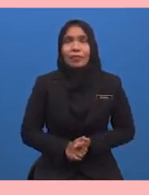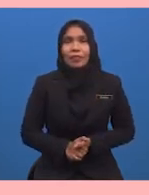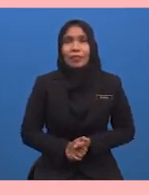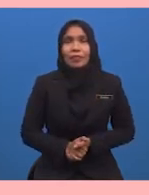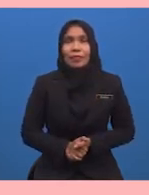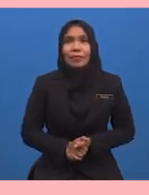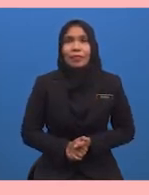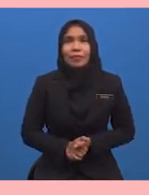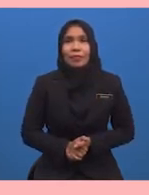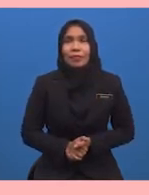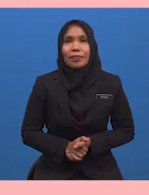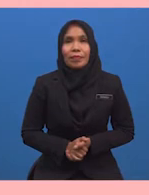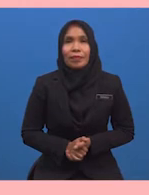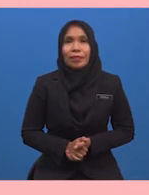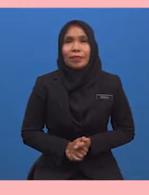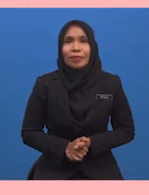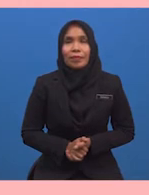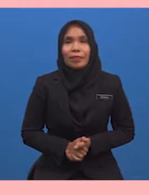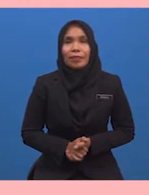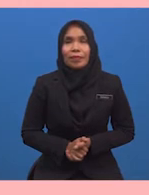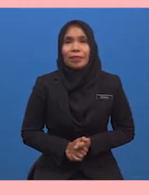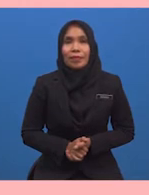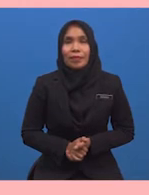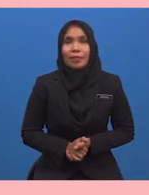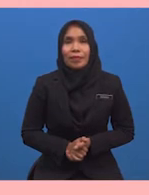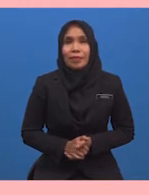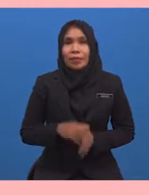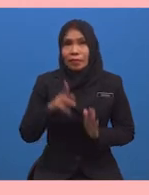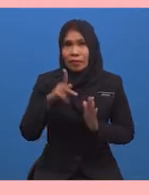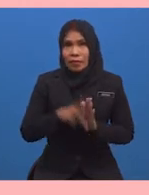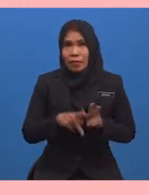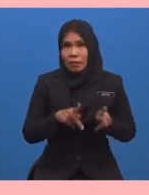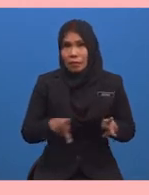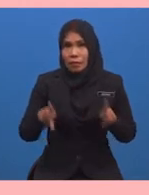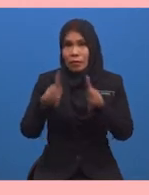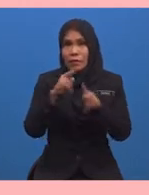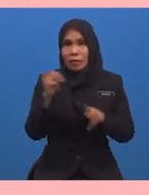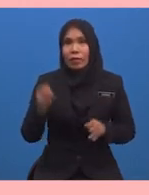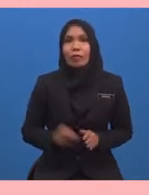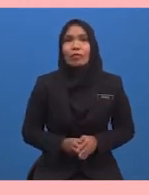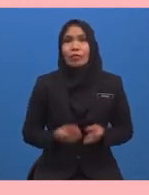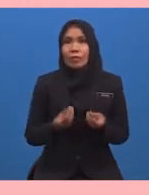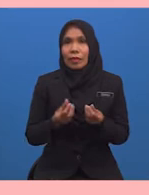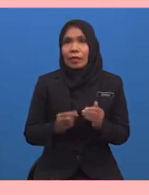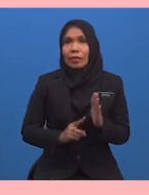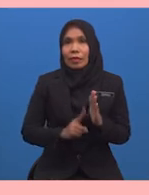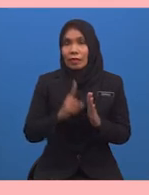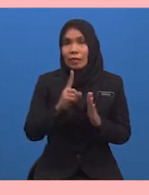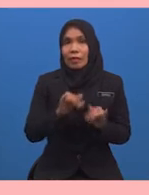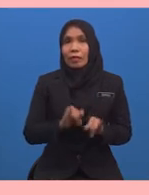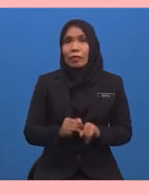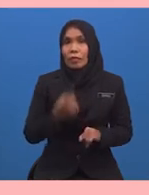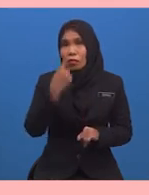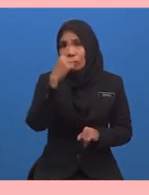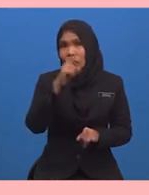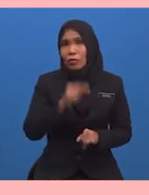Baik murid-murid, kita cuba jawab bersama-sama ya. Kepentingan tanah tinggi sesuai untuk kegiatan